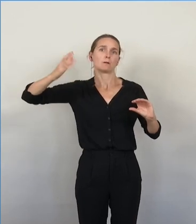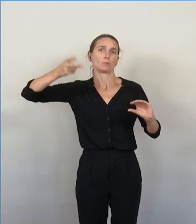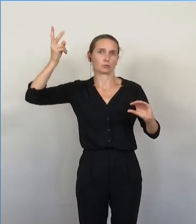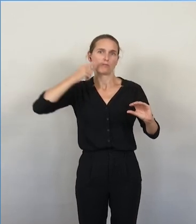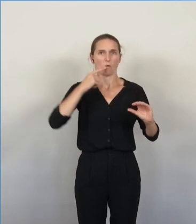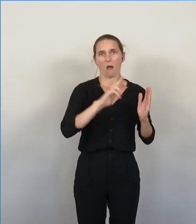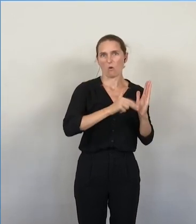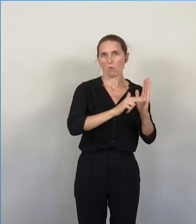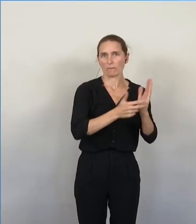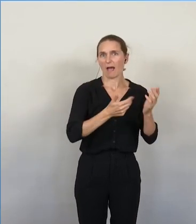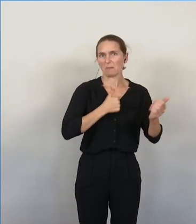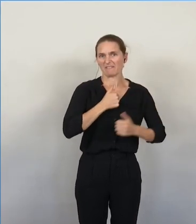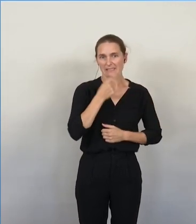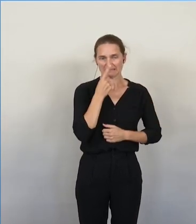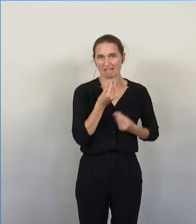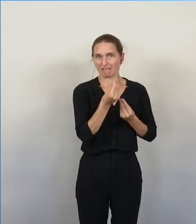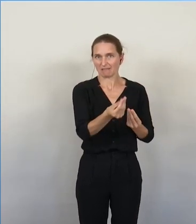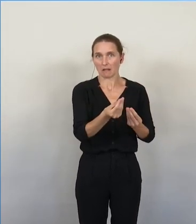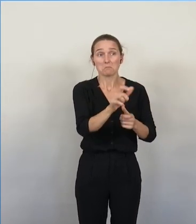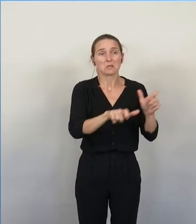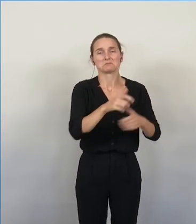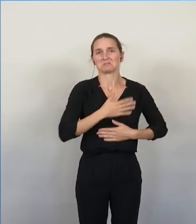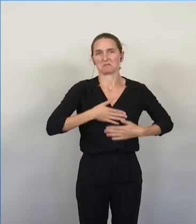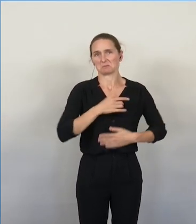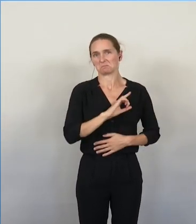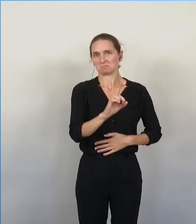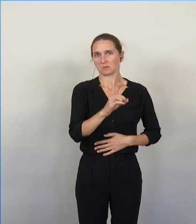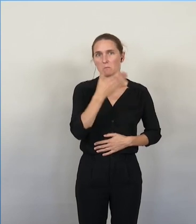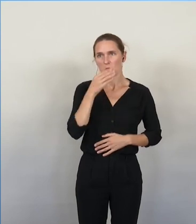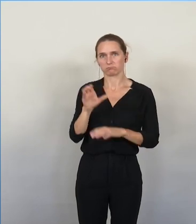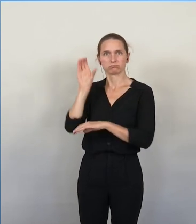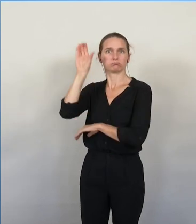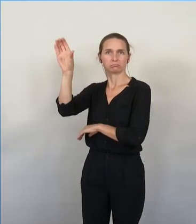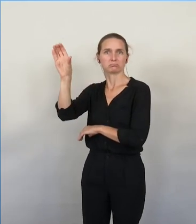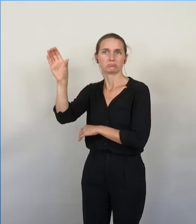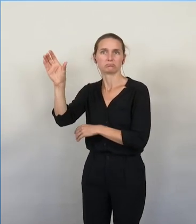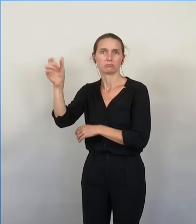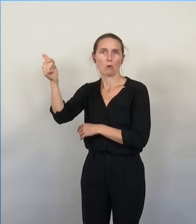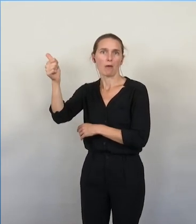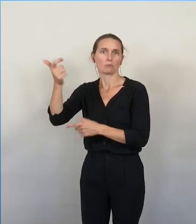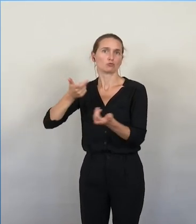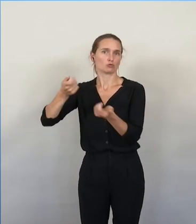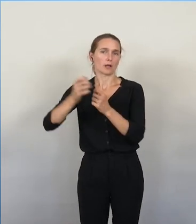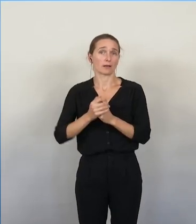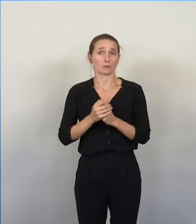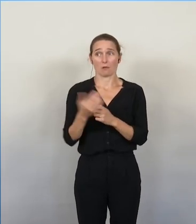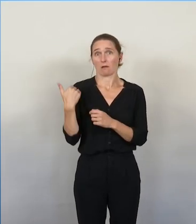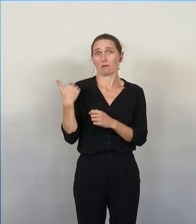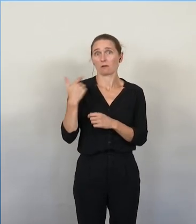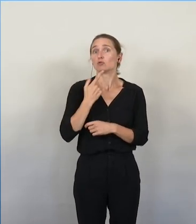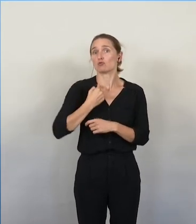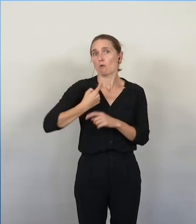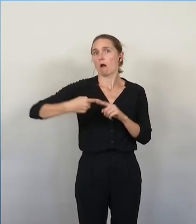contrats privés en terme de satisfaction et donc nous avons en juin dernier recruté un nouvel équivalent temps plein pour